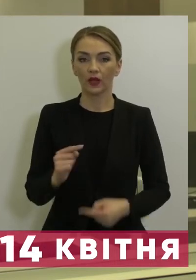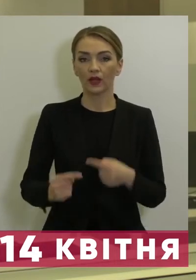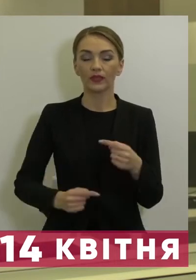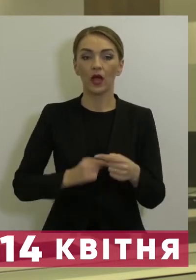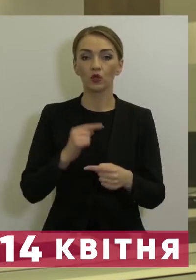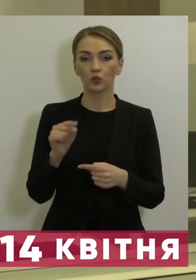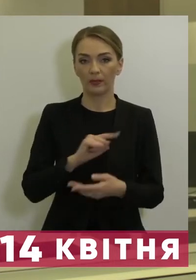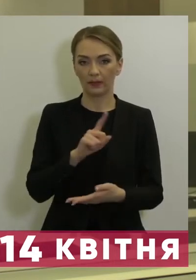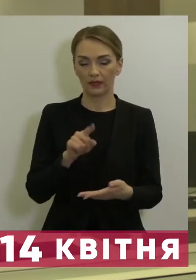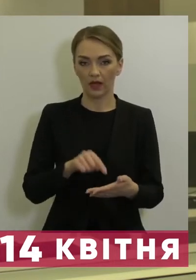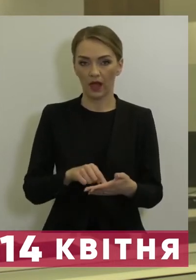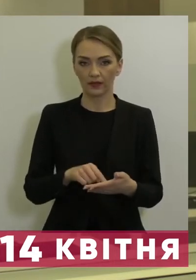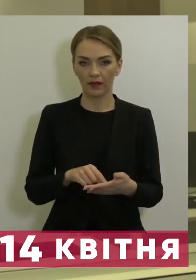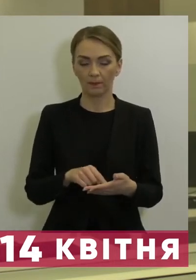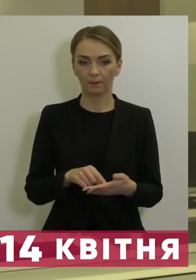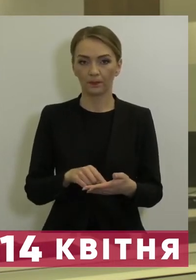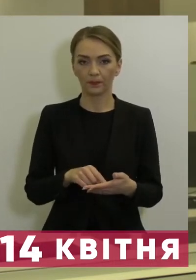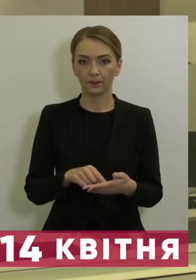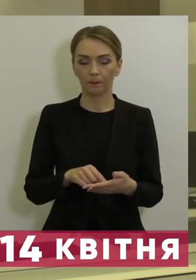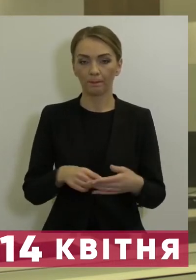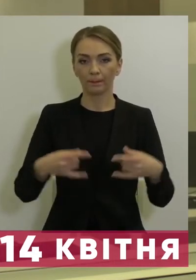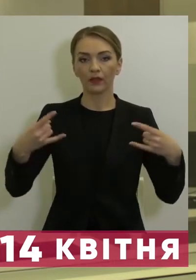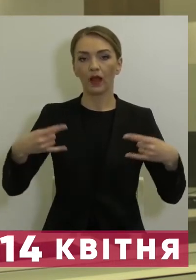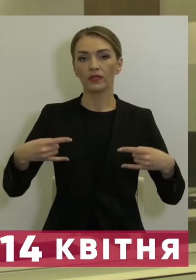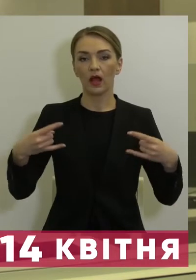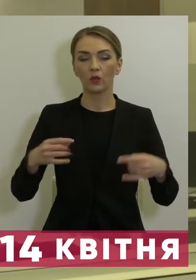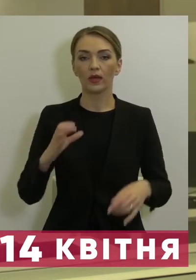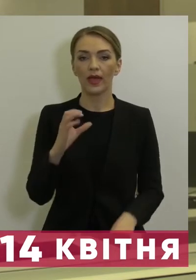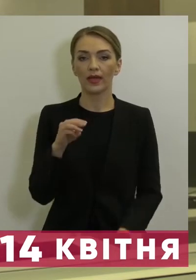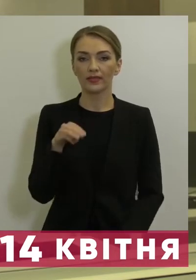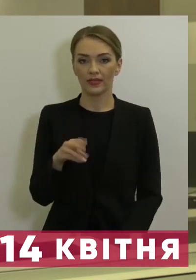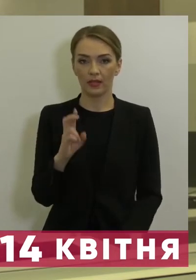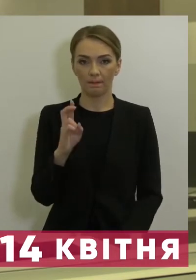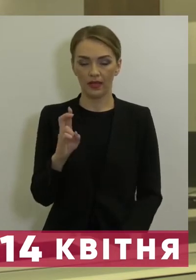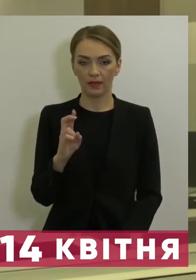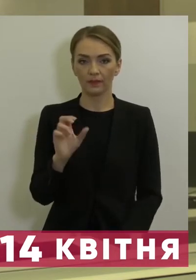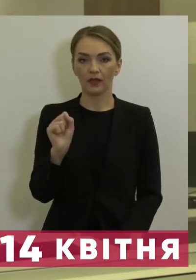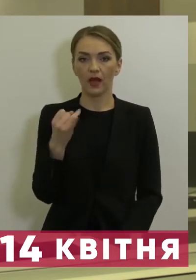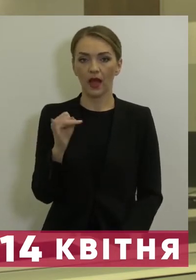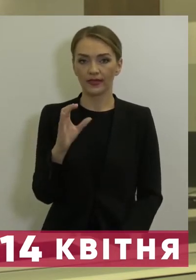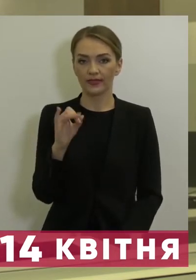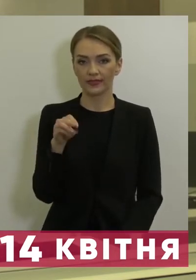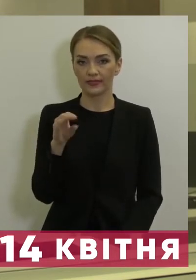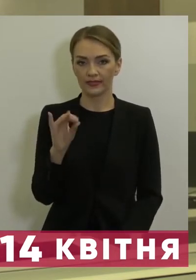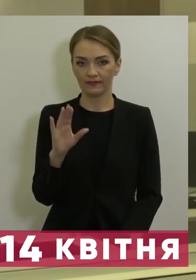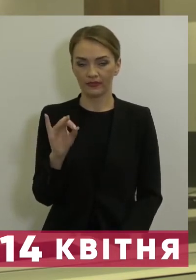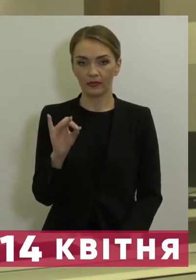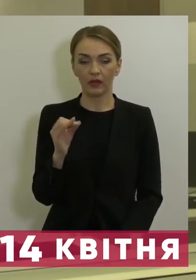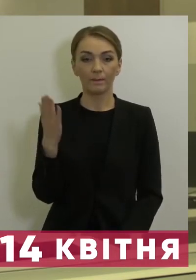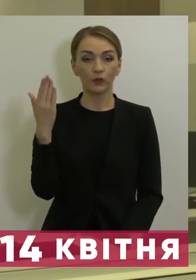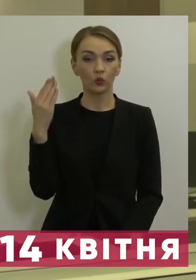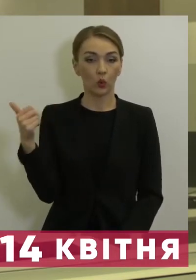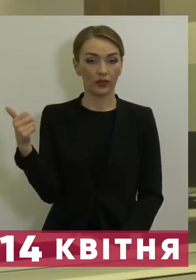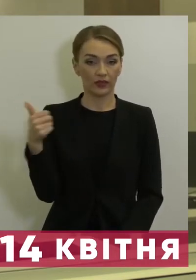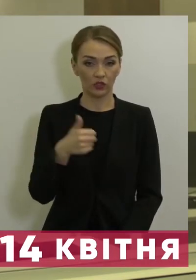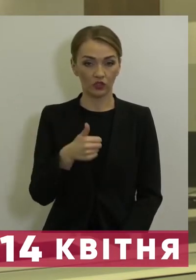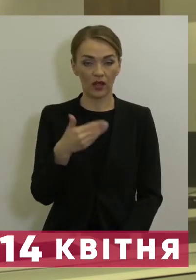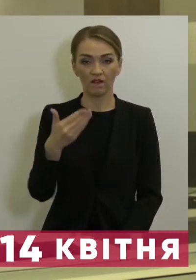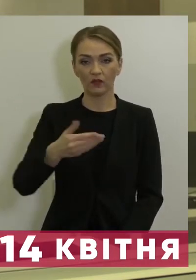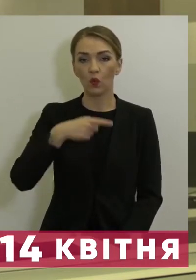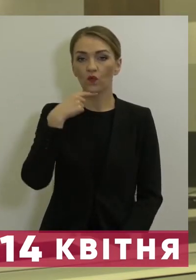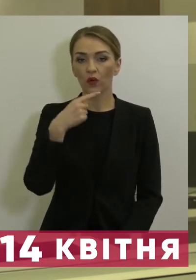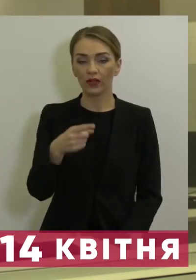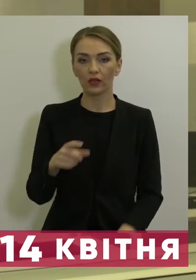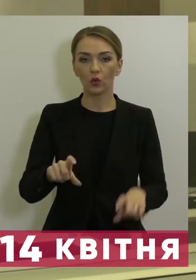Наступне питання від каналу СТБ та ICTV. Минулого тижня ви